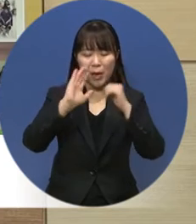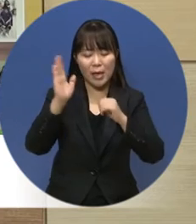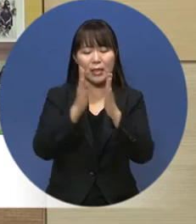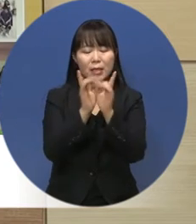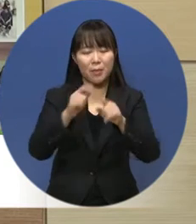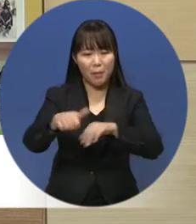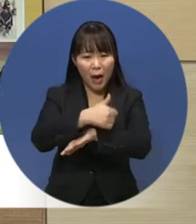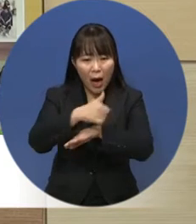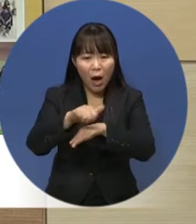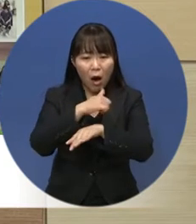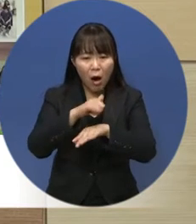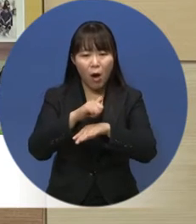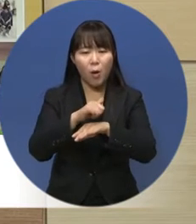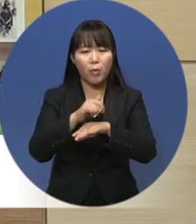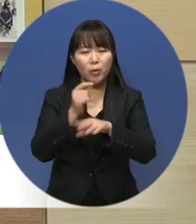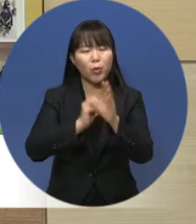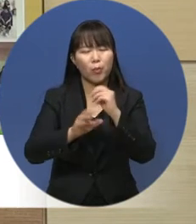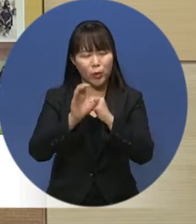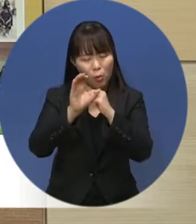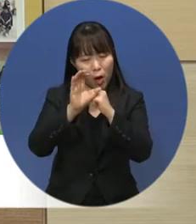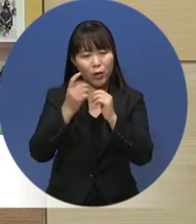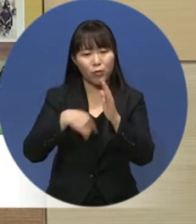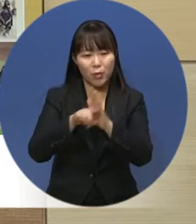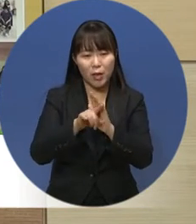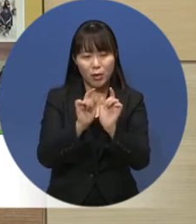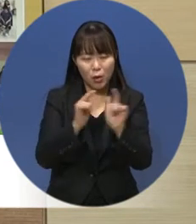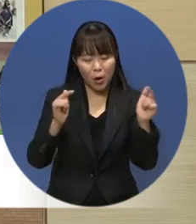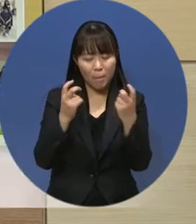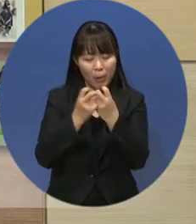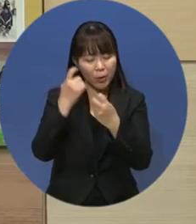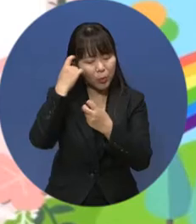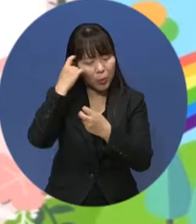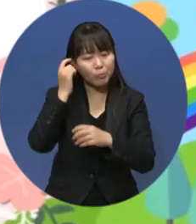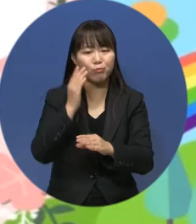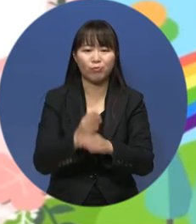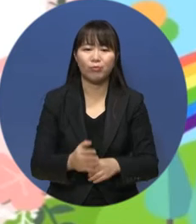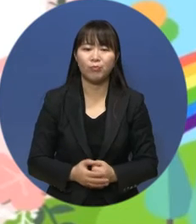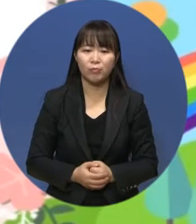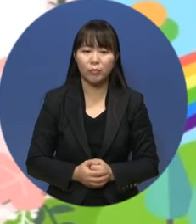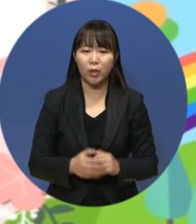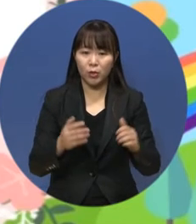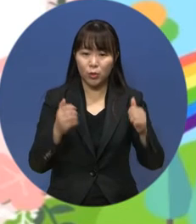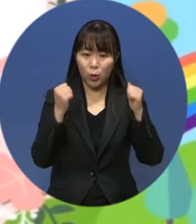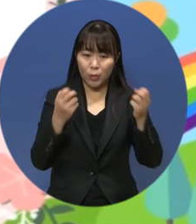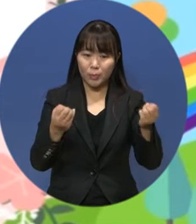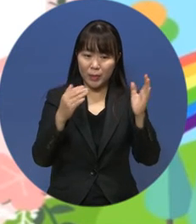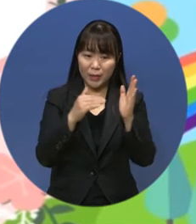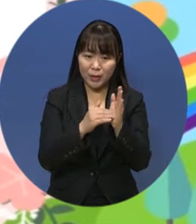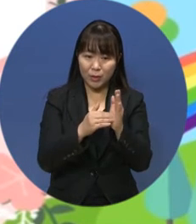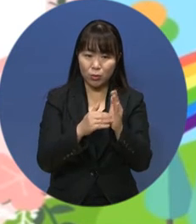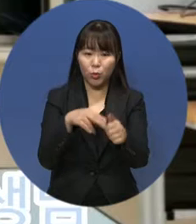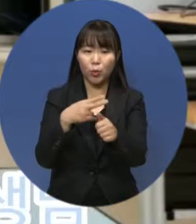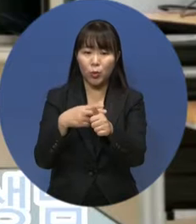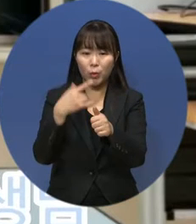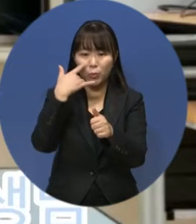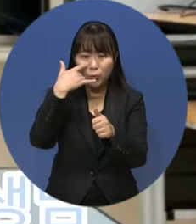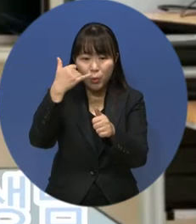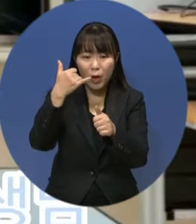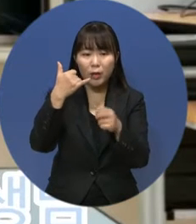좀 더 내실 있게 하고자 여러 가지 방안을 고민 중에 있습니다 졸업시 교사와